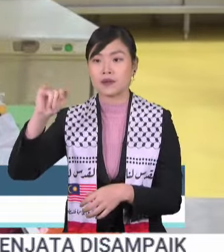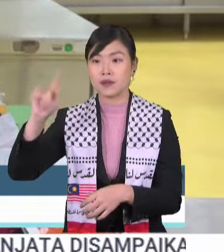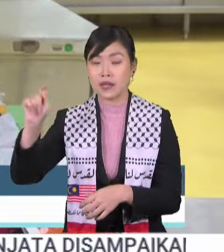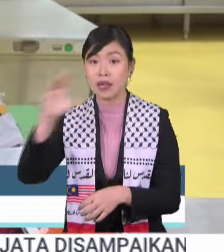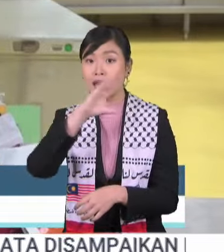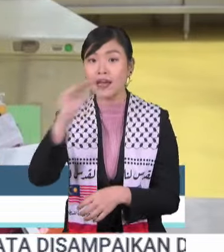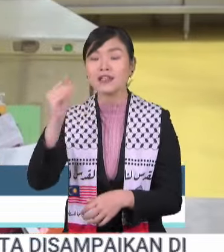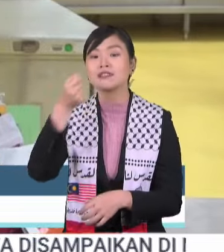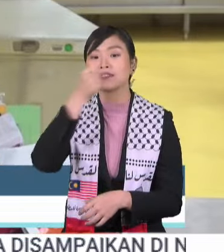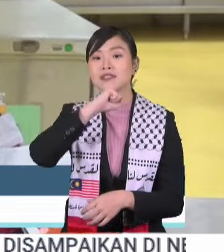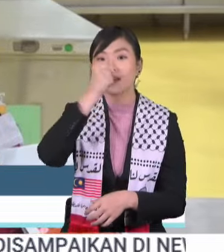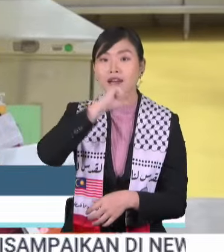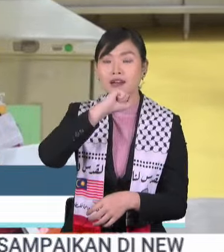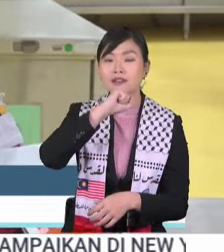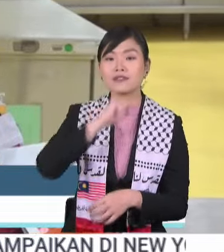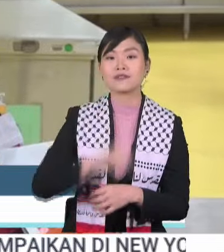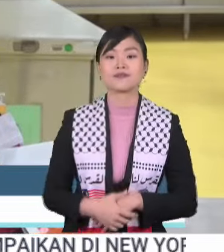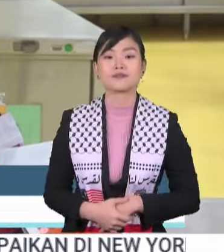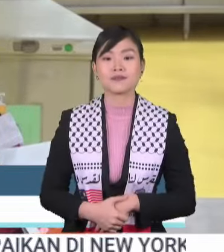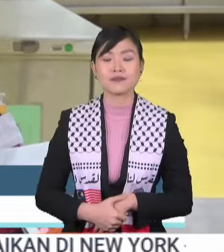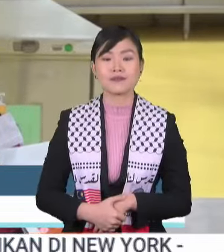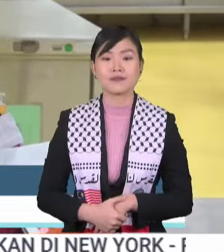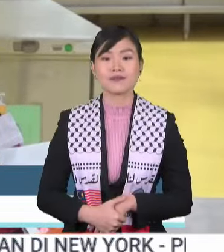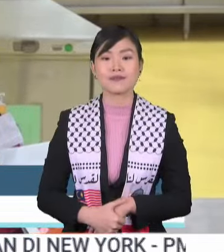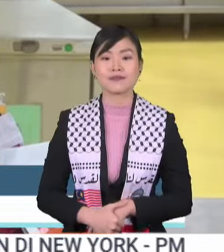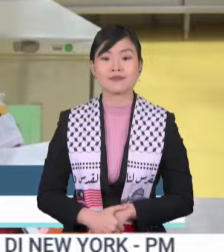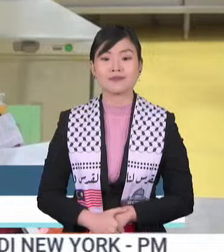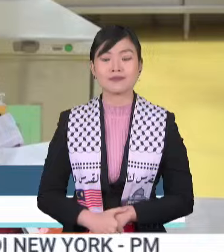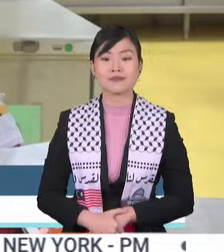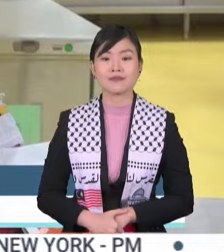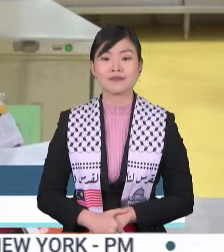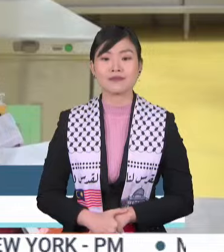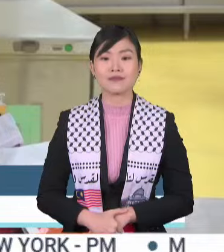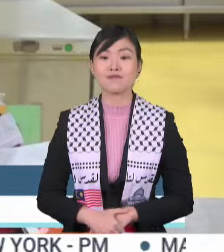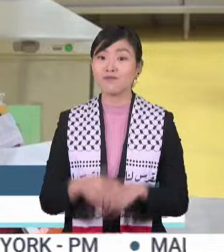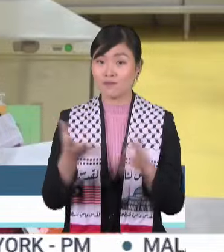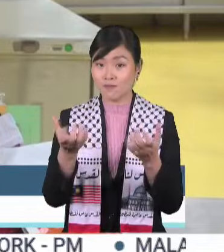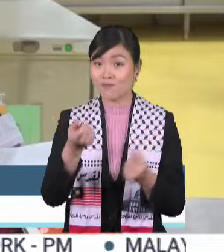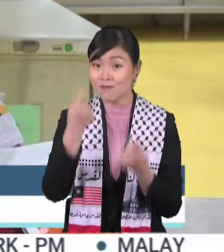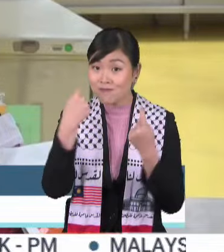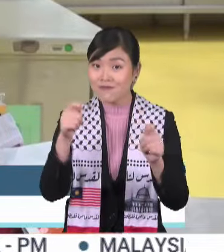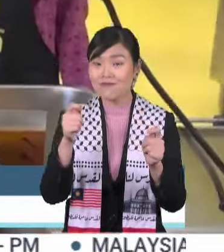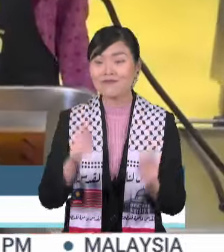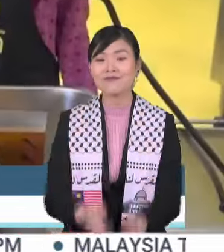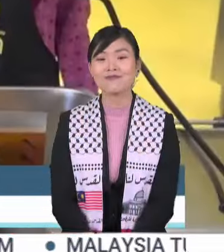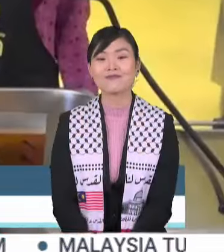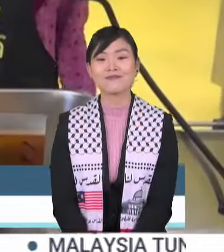aiskrim yang diik oleh mereka Jadi kalau tu nak Cuba